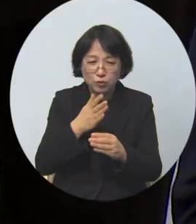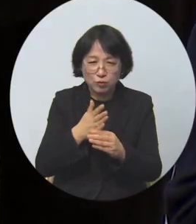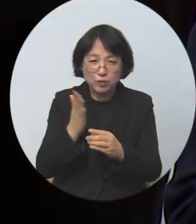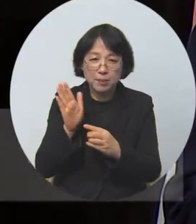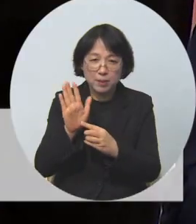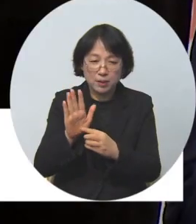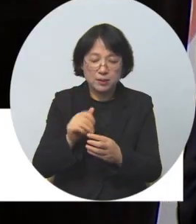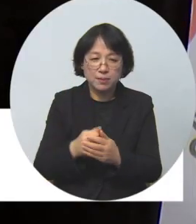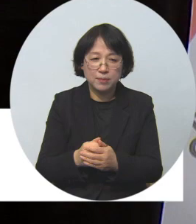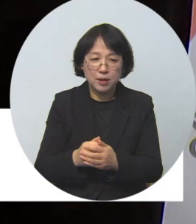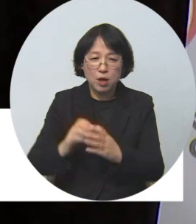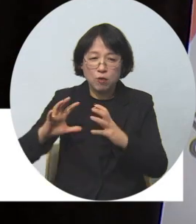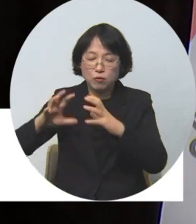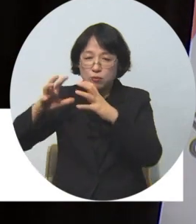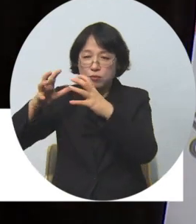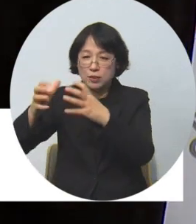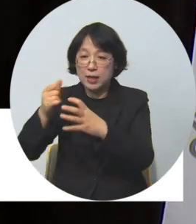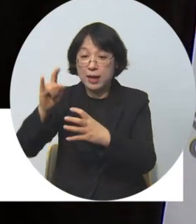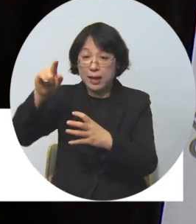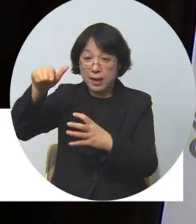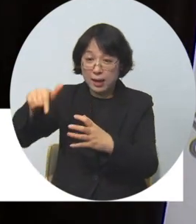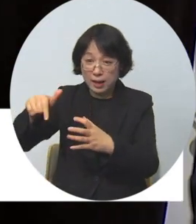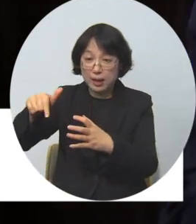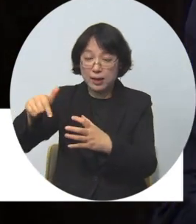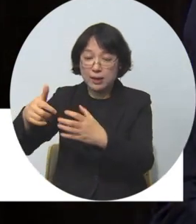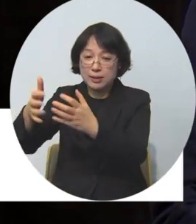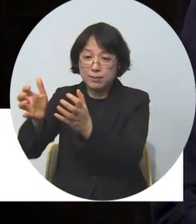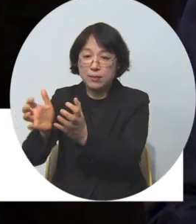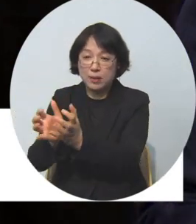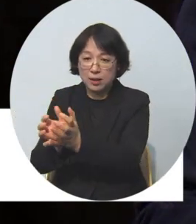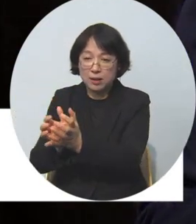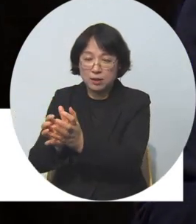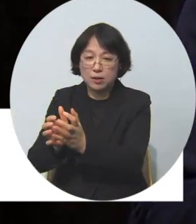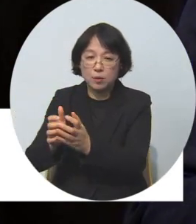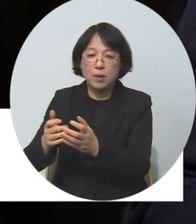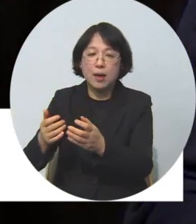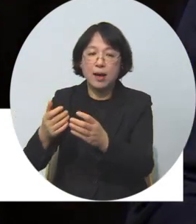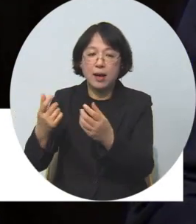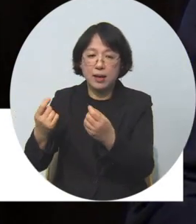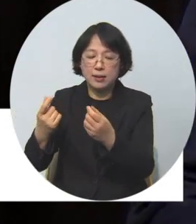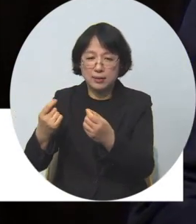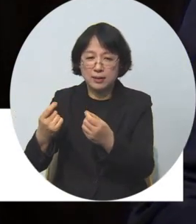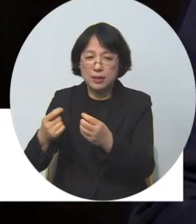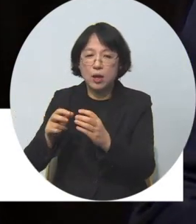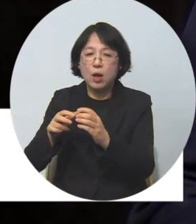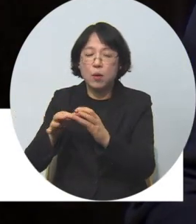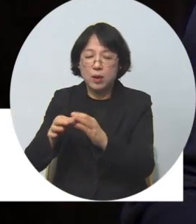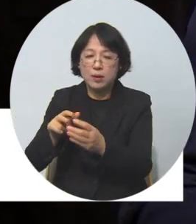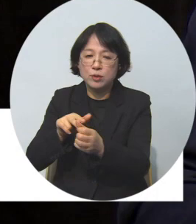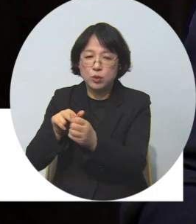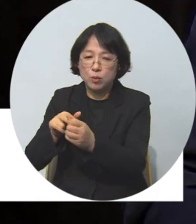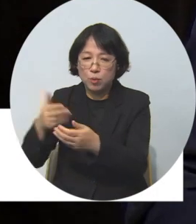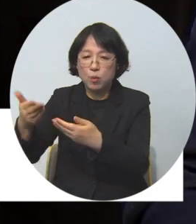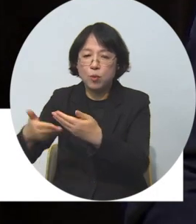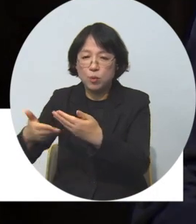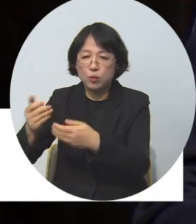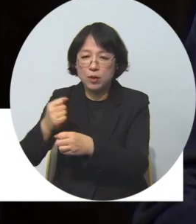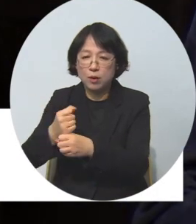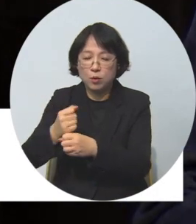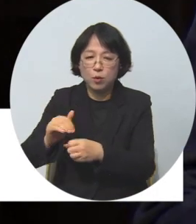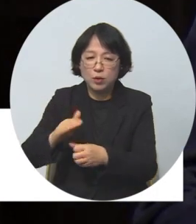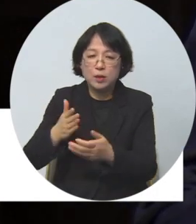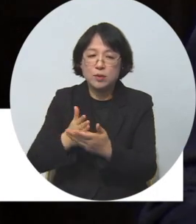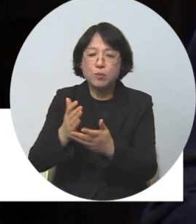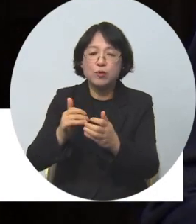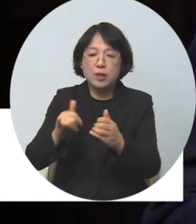아 EA 측과도 관련 정보를 긴밀히 공유하고 우리 전문가를 쿠시마 현지에 파견해